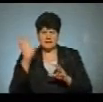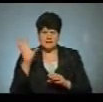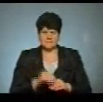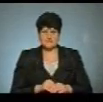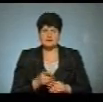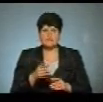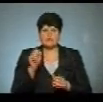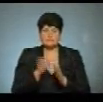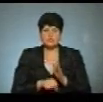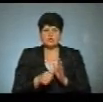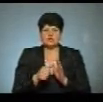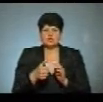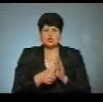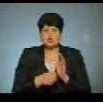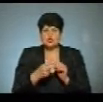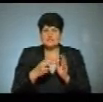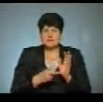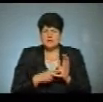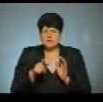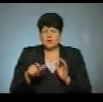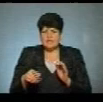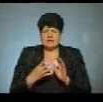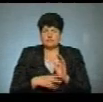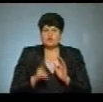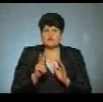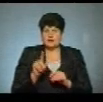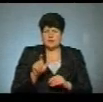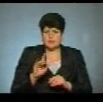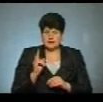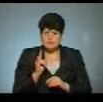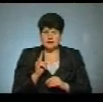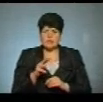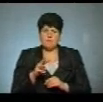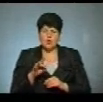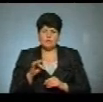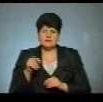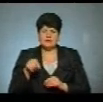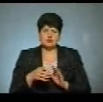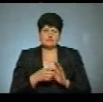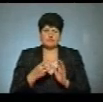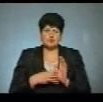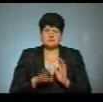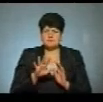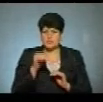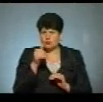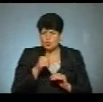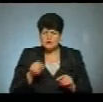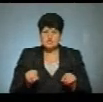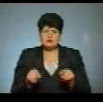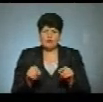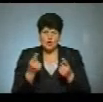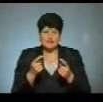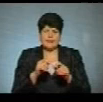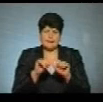закатували 617 людей, з них 92 дитини. В Молоткові в 1985 році створили меморіальний